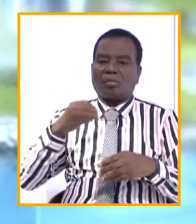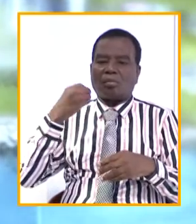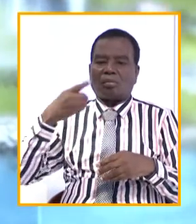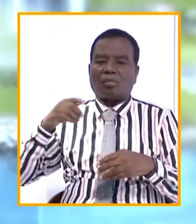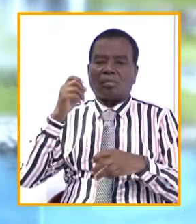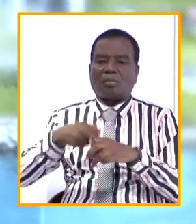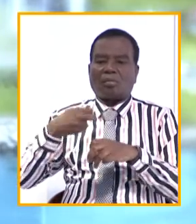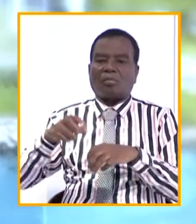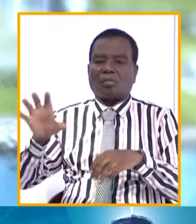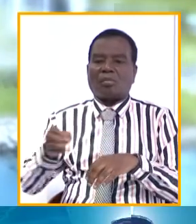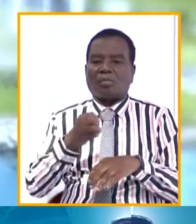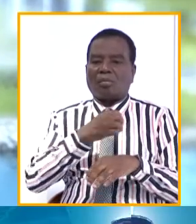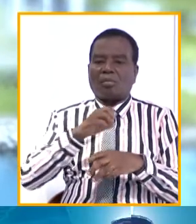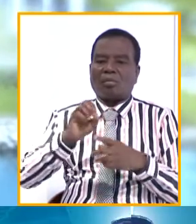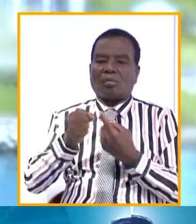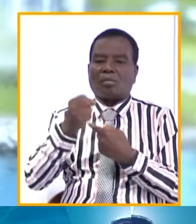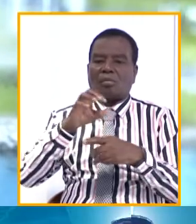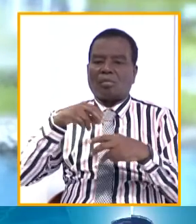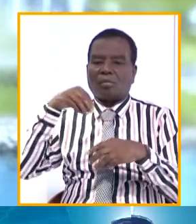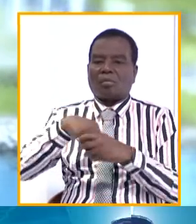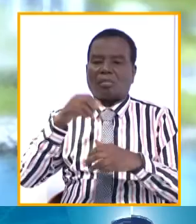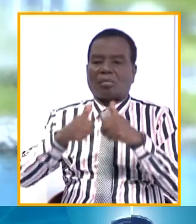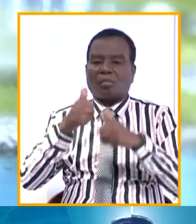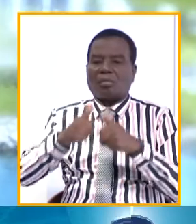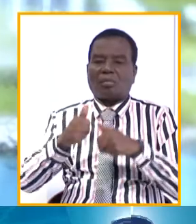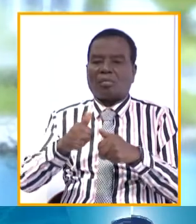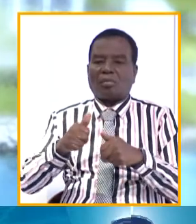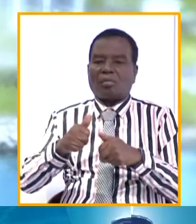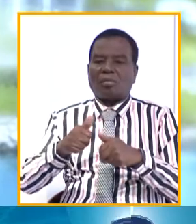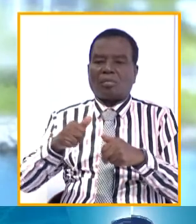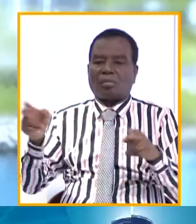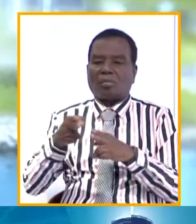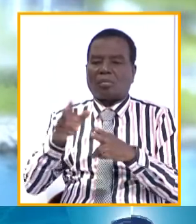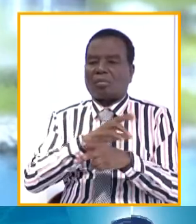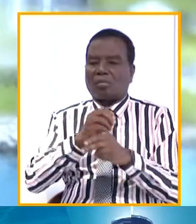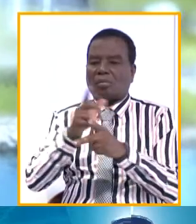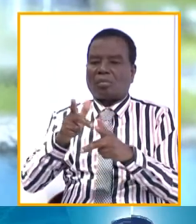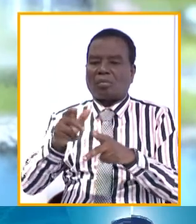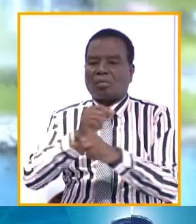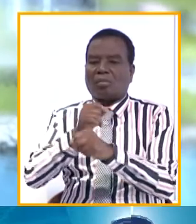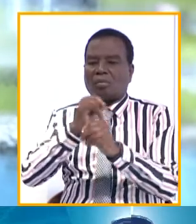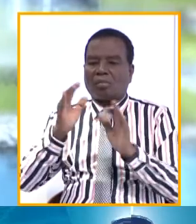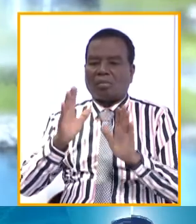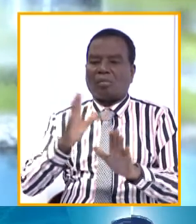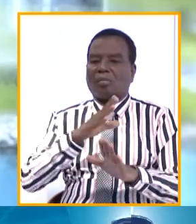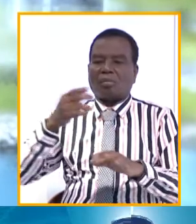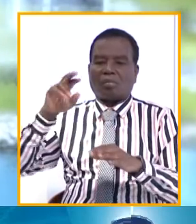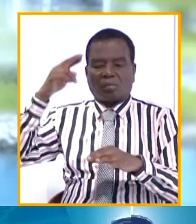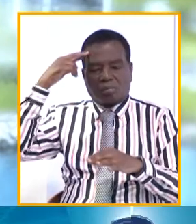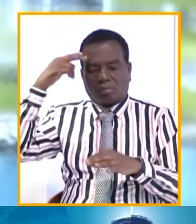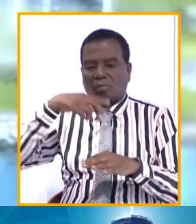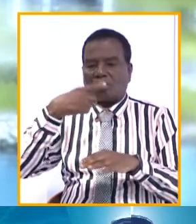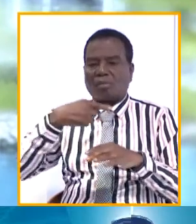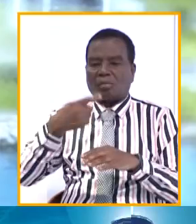et difficultés sont des situations dans lesquelles se trouvent pour la plupart du temps les petites et moyennes entreprises d'exportation. Les raisons de ces